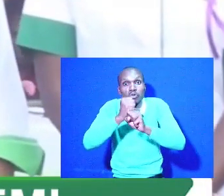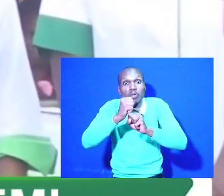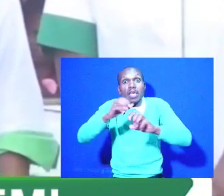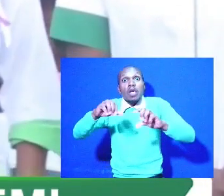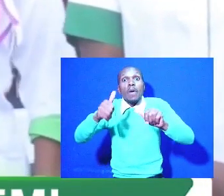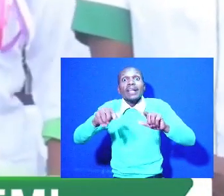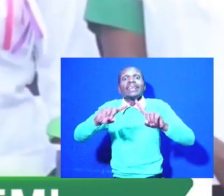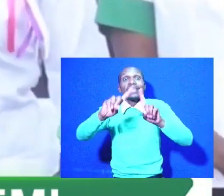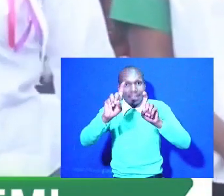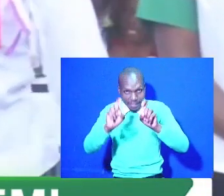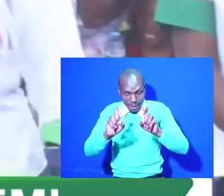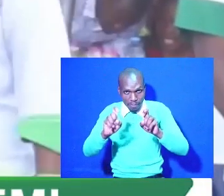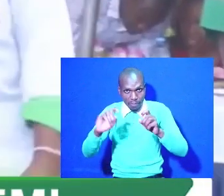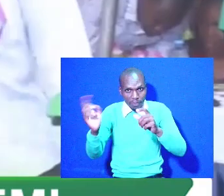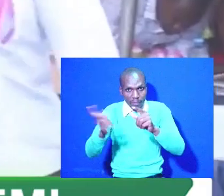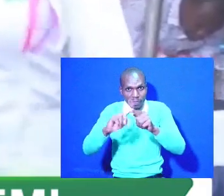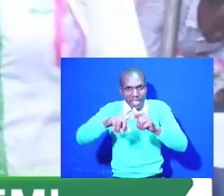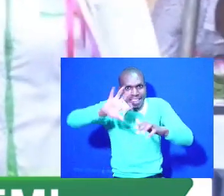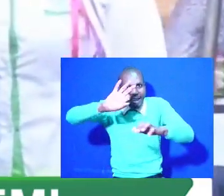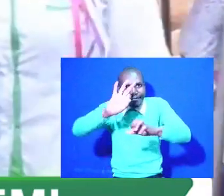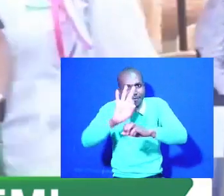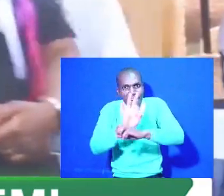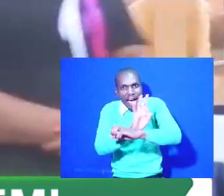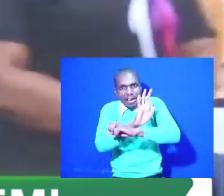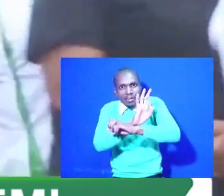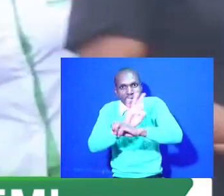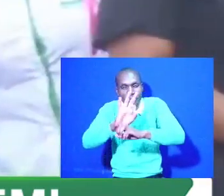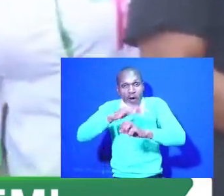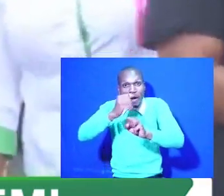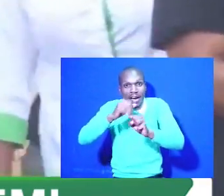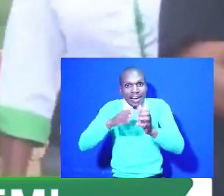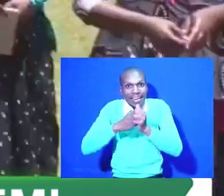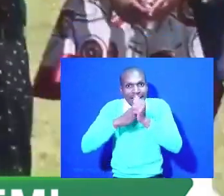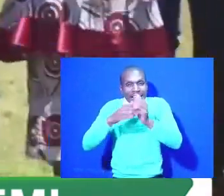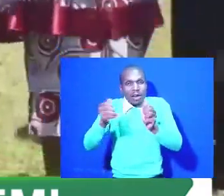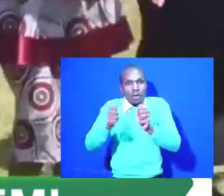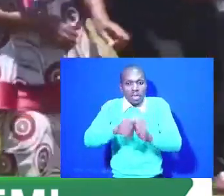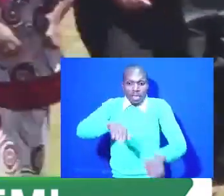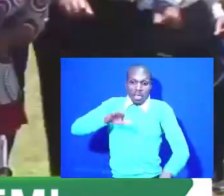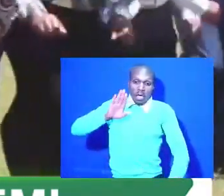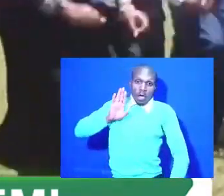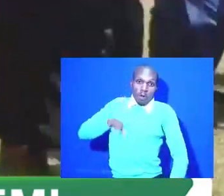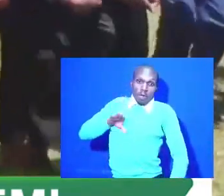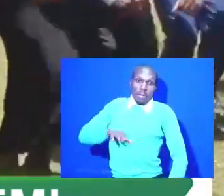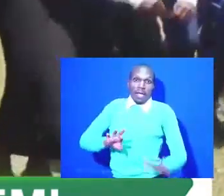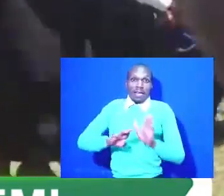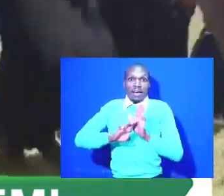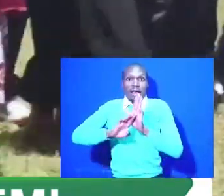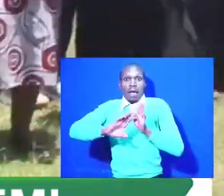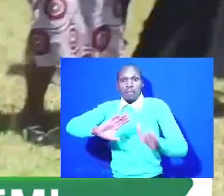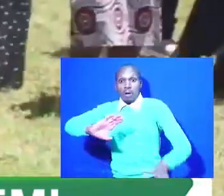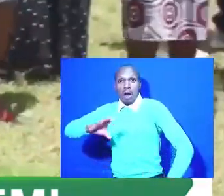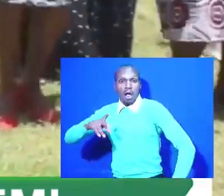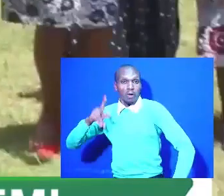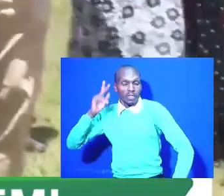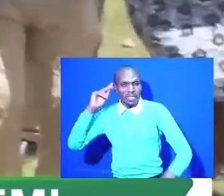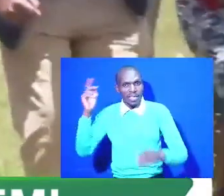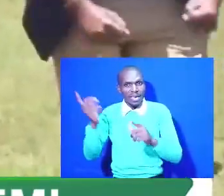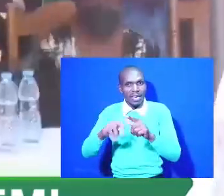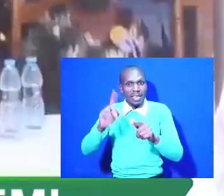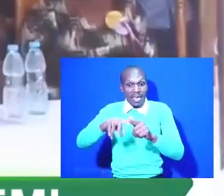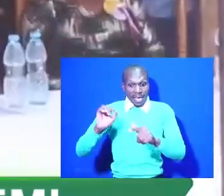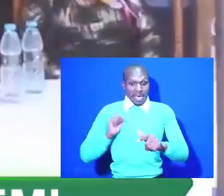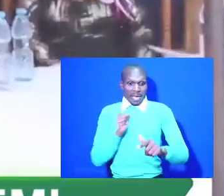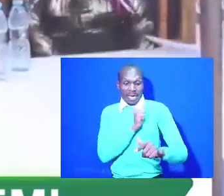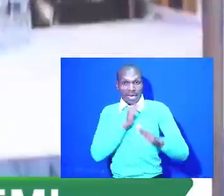amasomabo. Ase omoyego yo ora gwano mo women rep we county ya Kisii Doris Donya asigatia baraibali bekerananga monomo senator